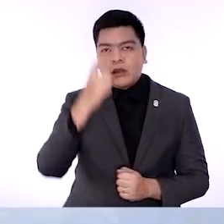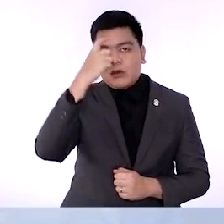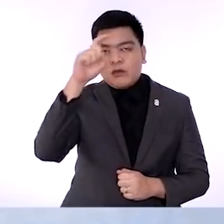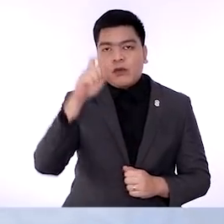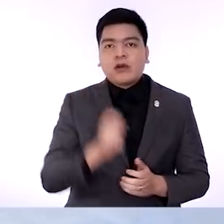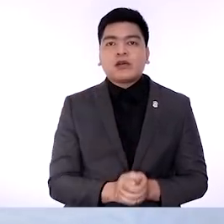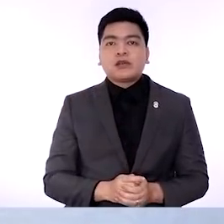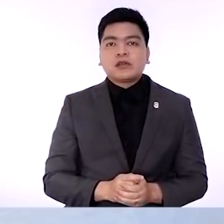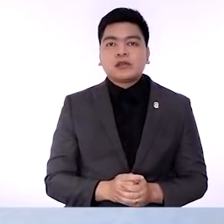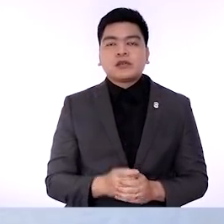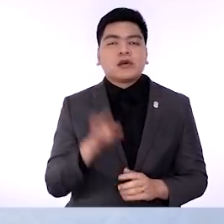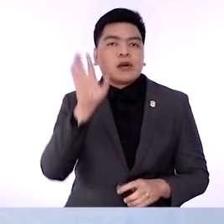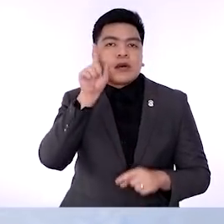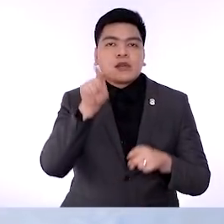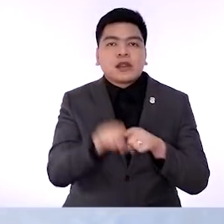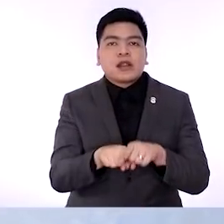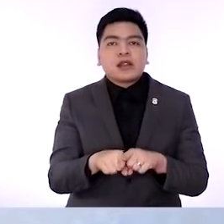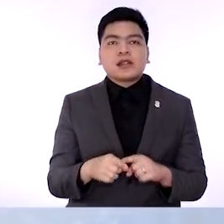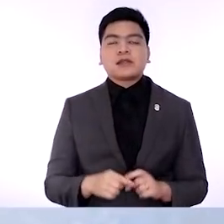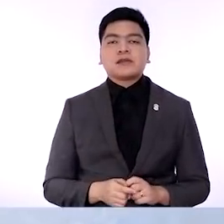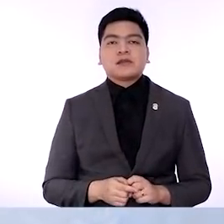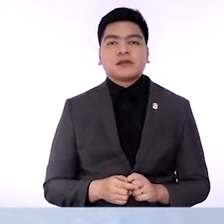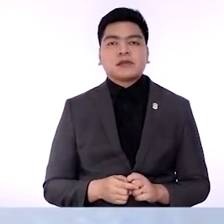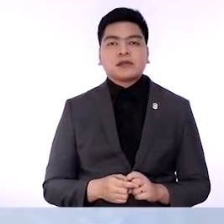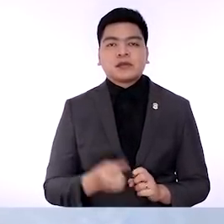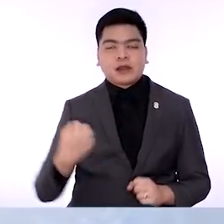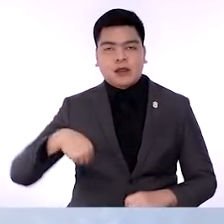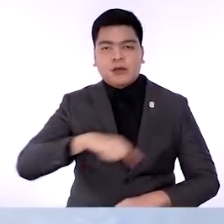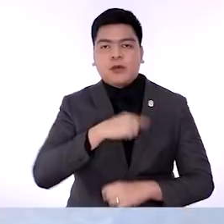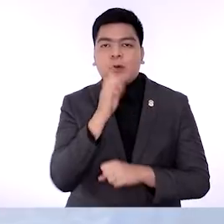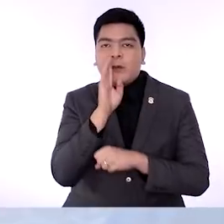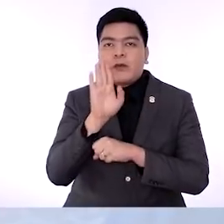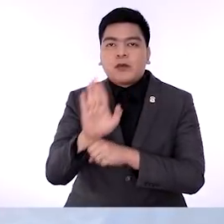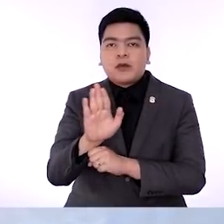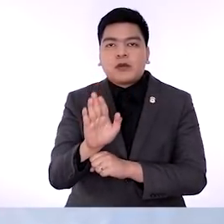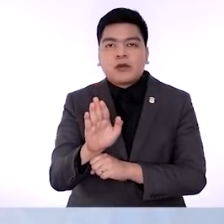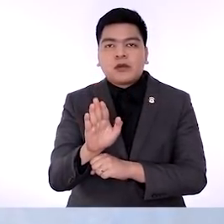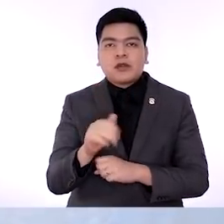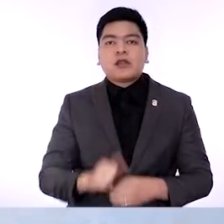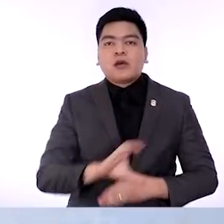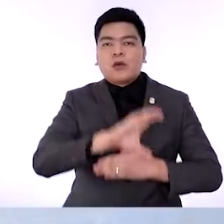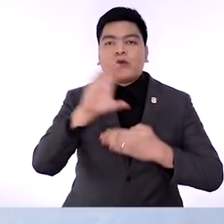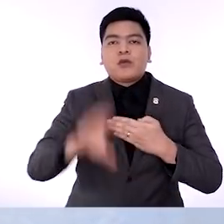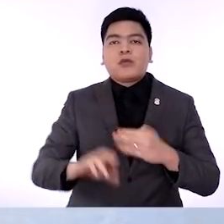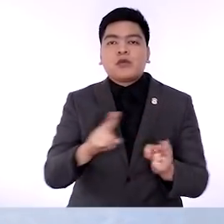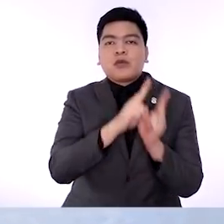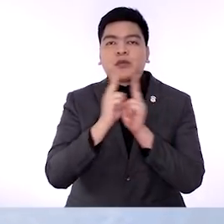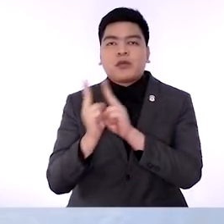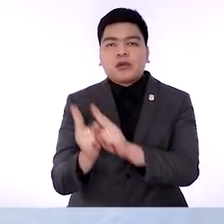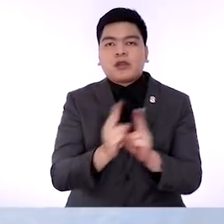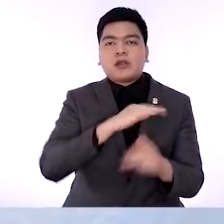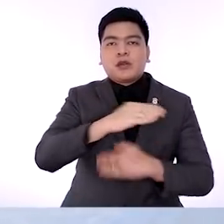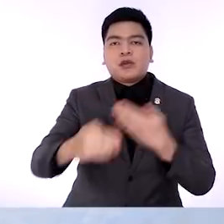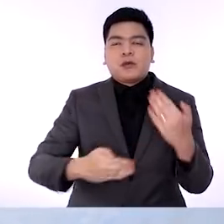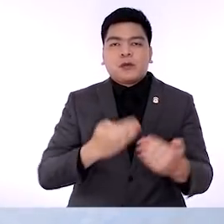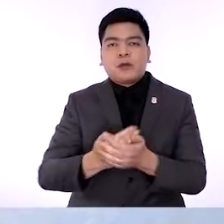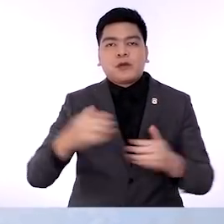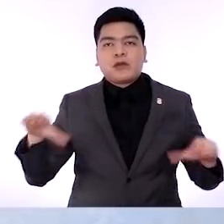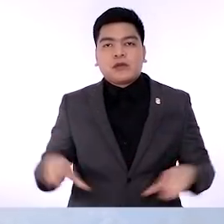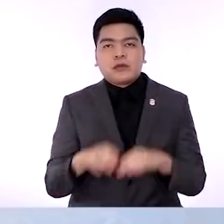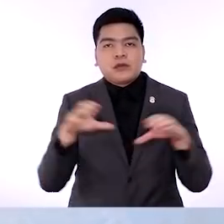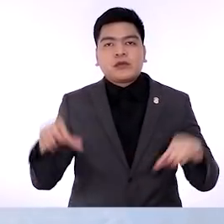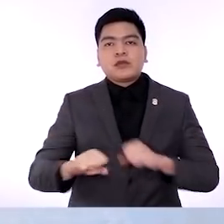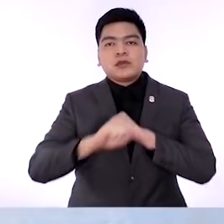kapatid namin sa lugar. Kami po ay nangangako na lubos na makikipagkaisa sa lahat ng aktibidad